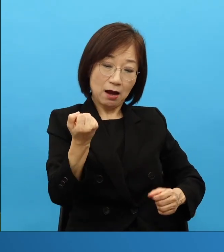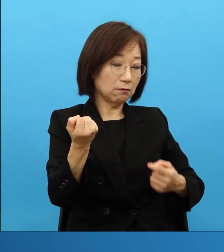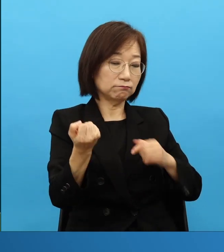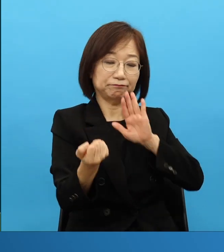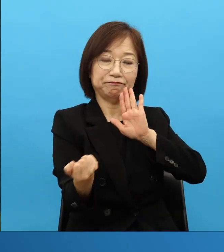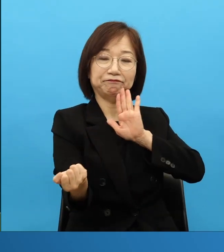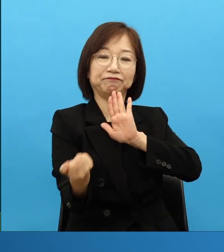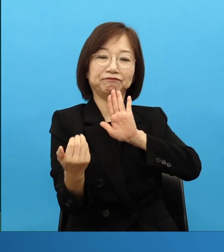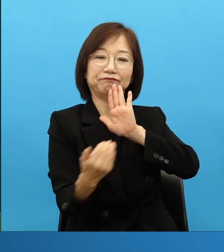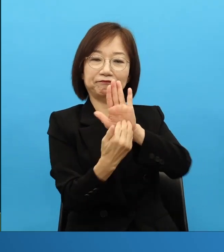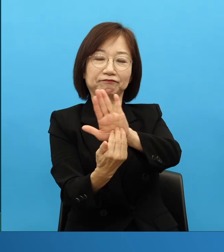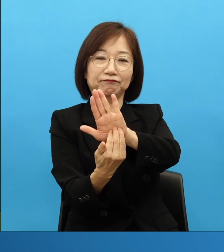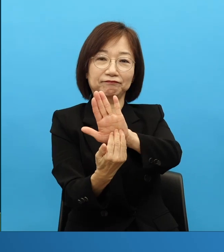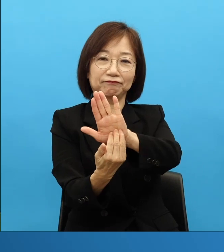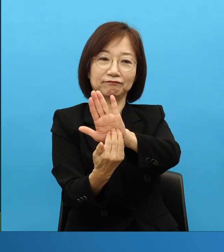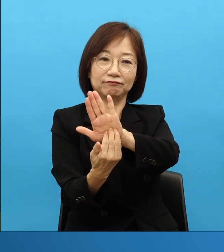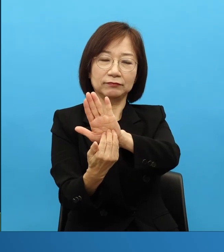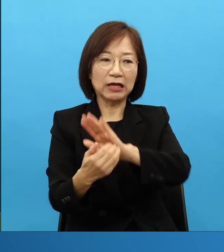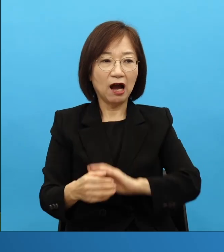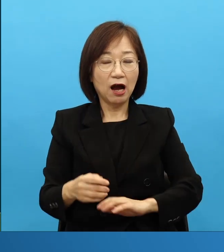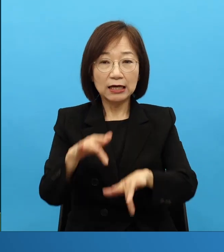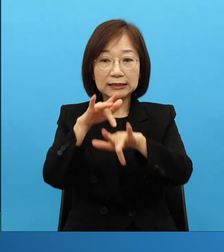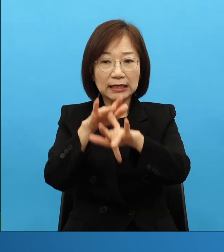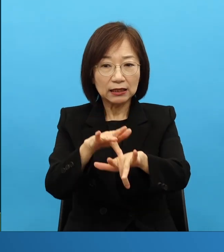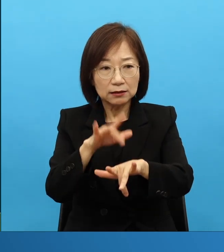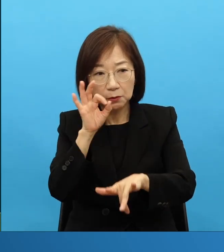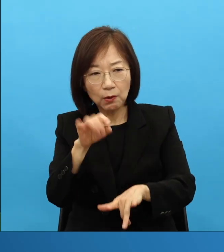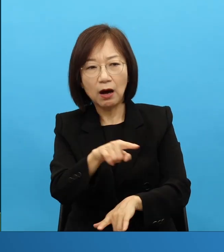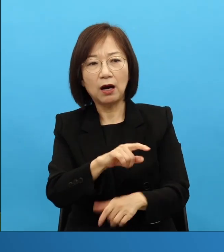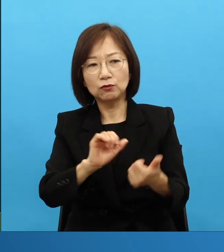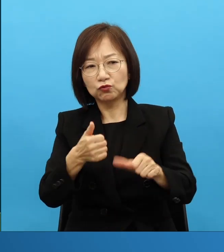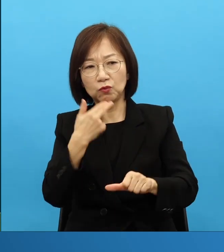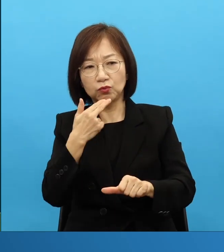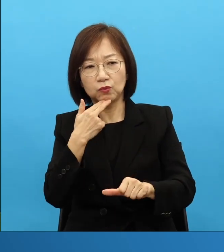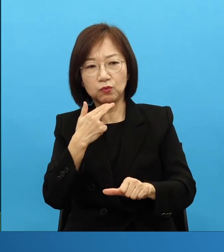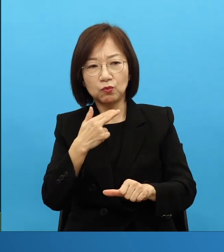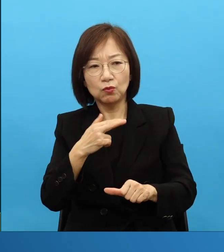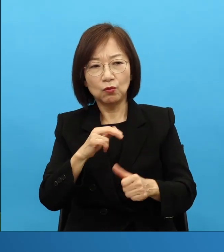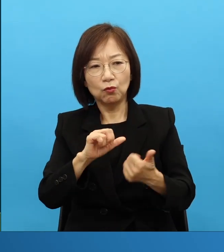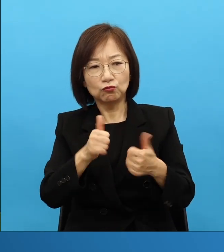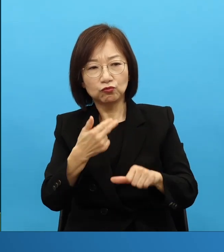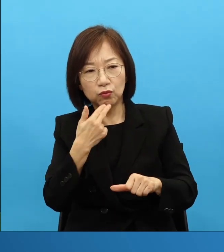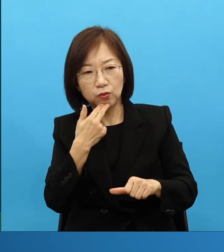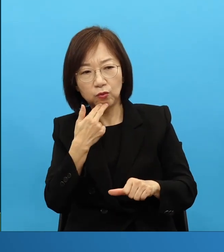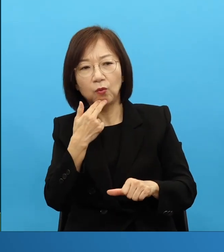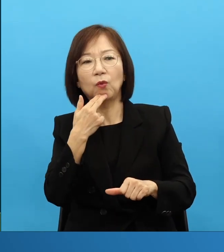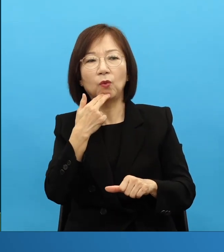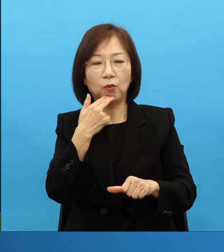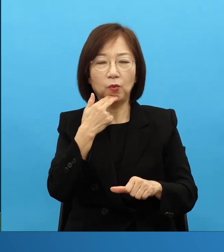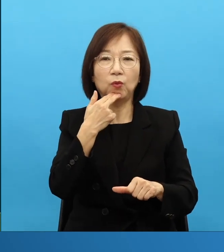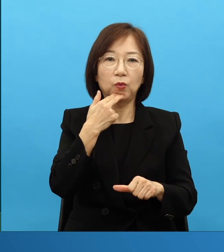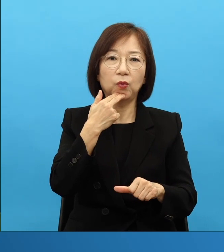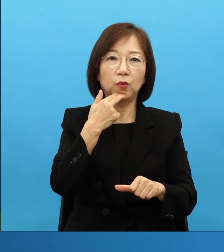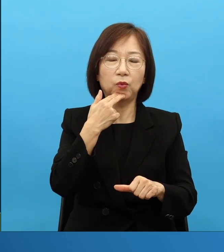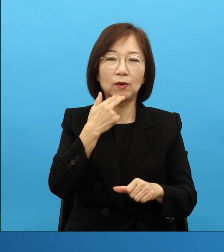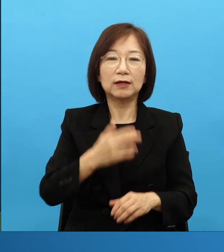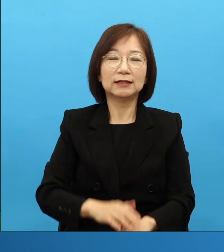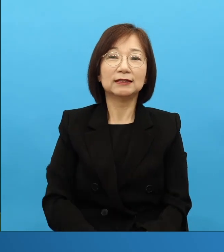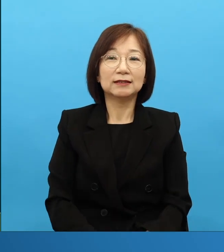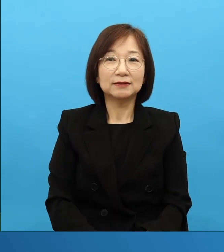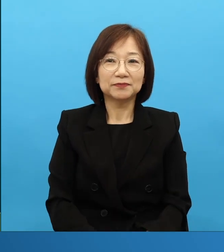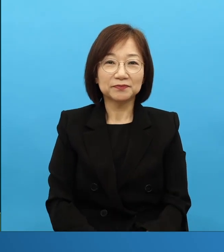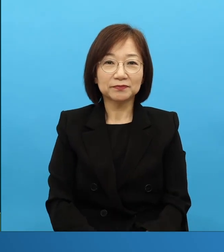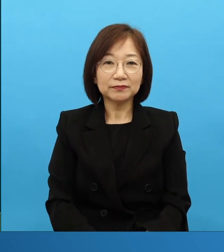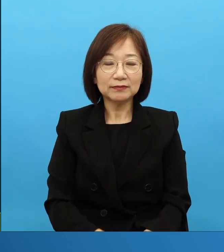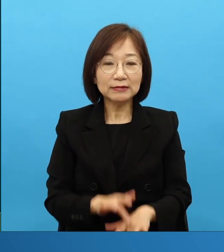Satan realized 이게 안 죽는구나 하는 거 알았어요. that he will not die. 말하자면 이제 사단이